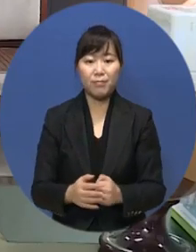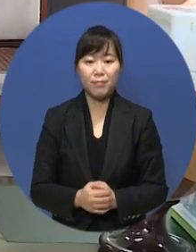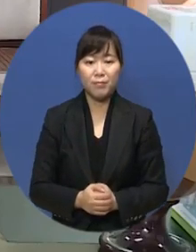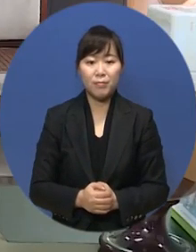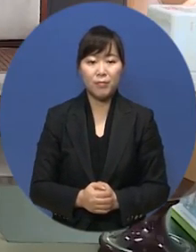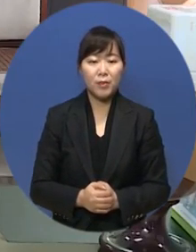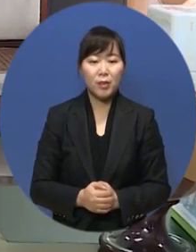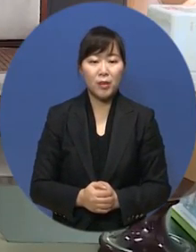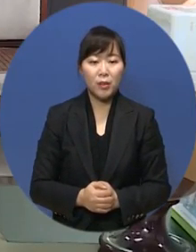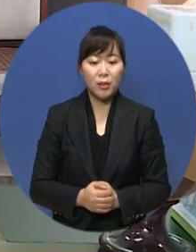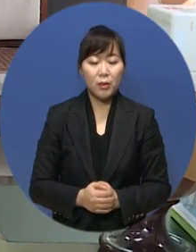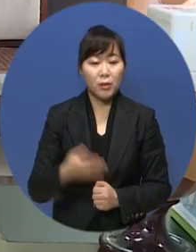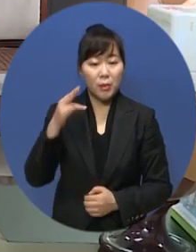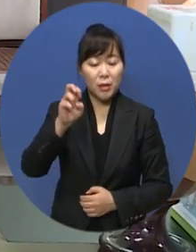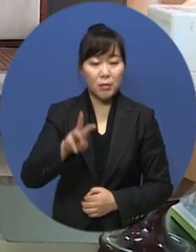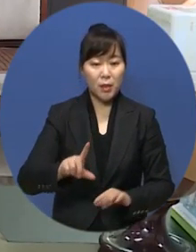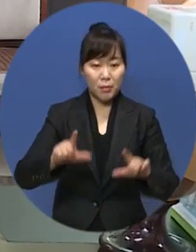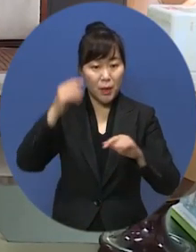지난 23일